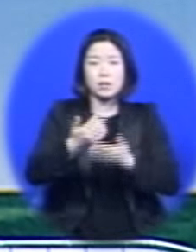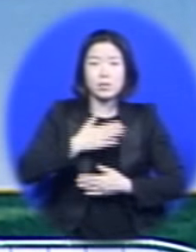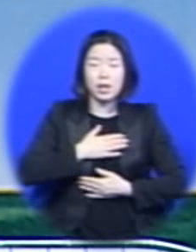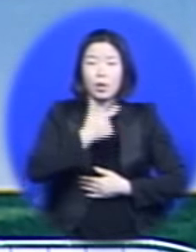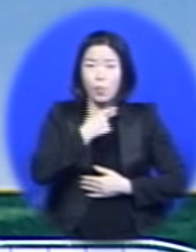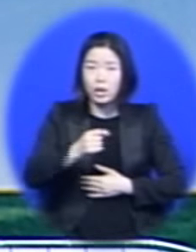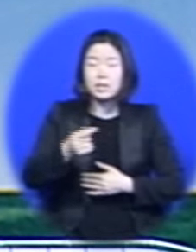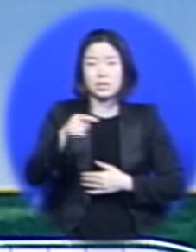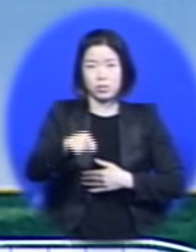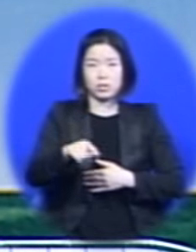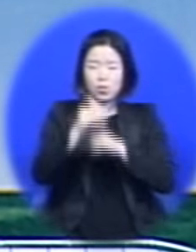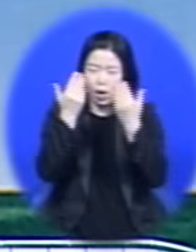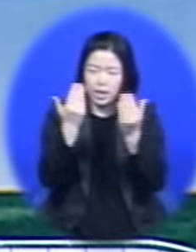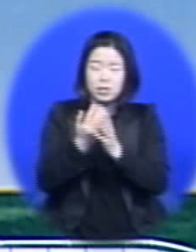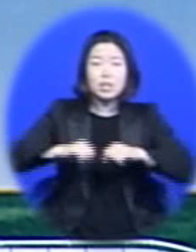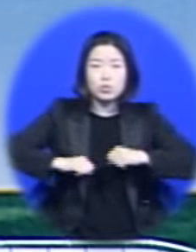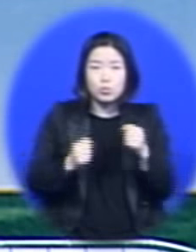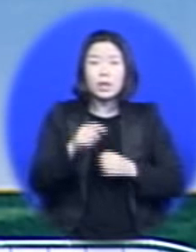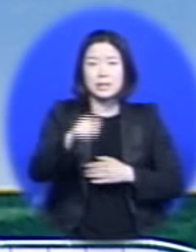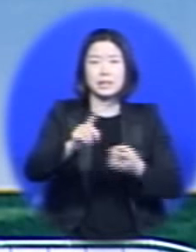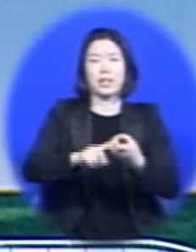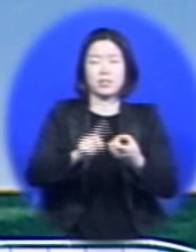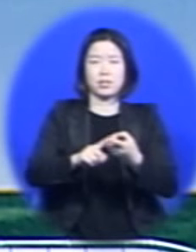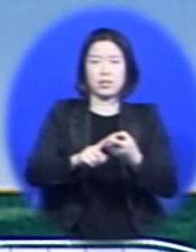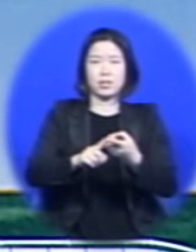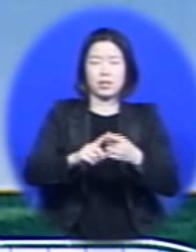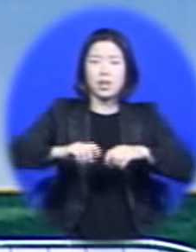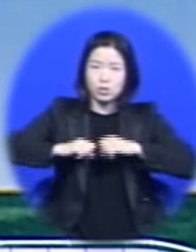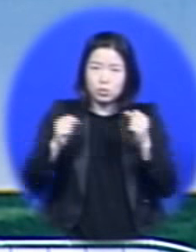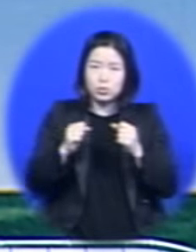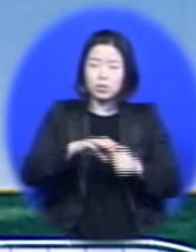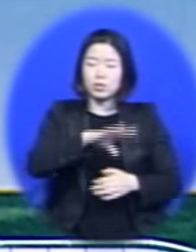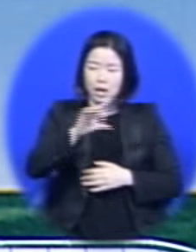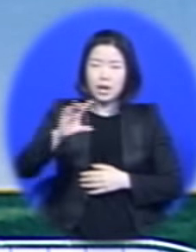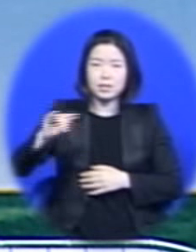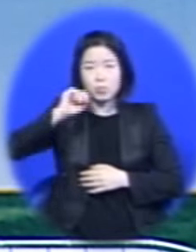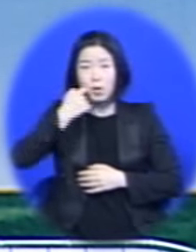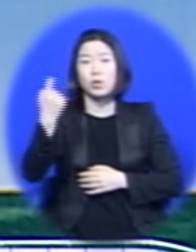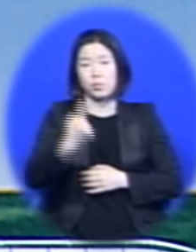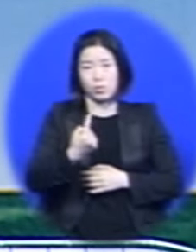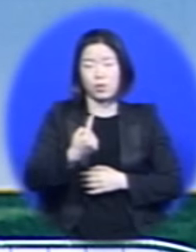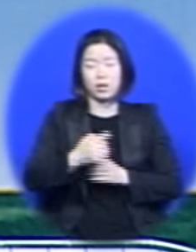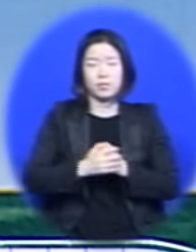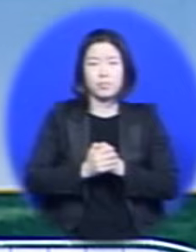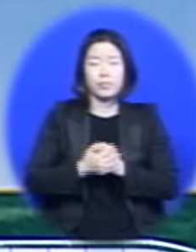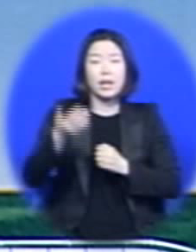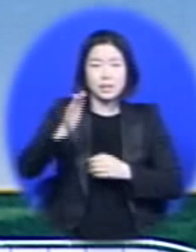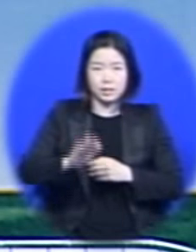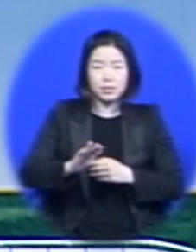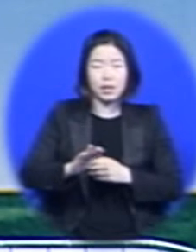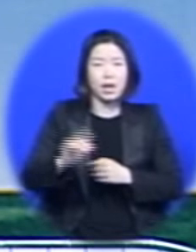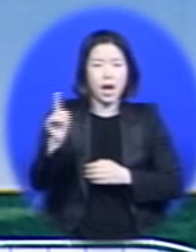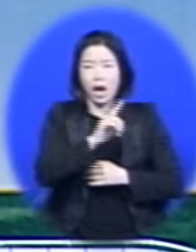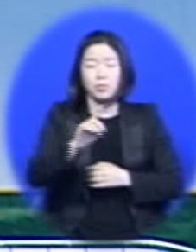그냥 완전히 순종하는 것 그 자체입니다. 순종은 때때로 어려움을 가져오기도 합니다. 그러나